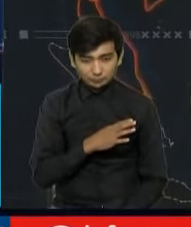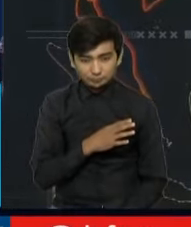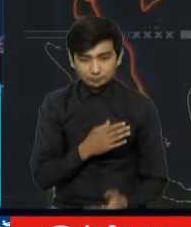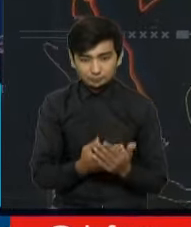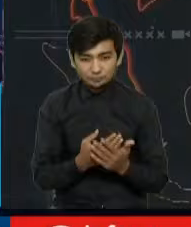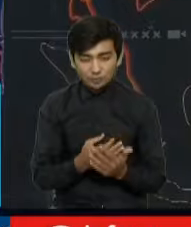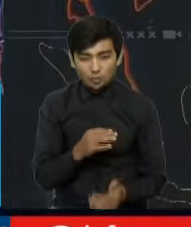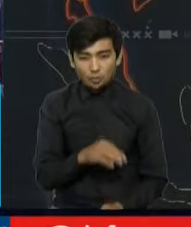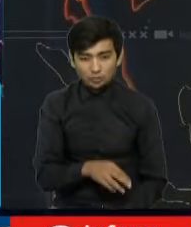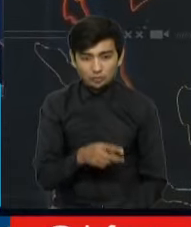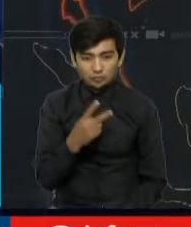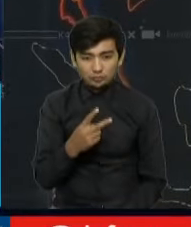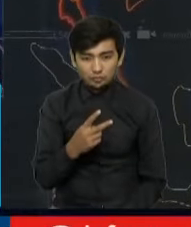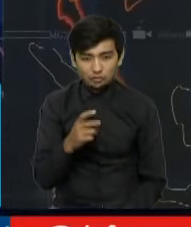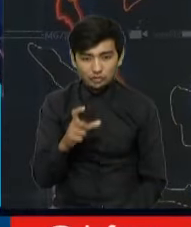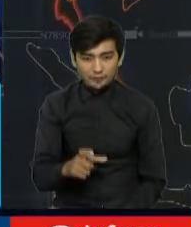лишь от двух персон.